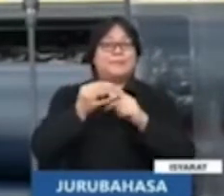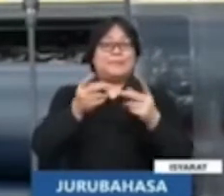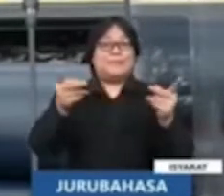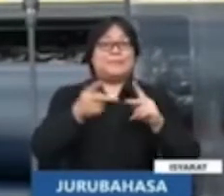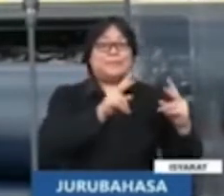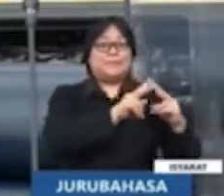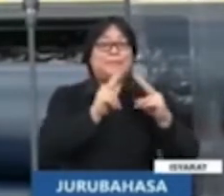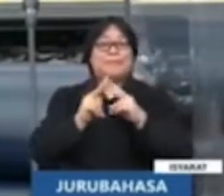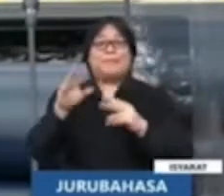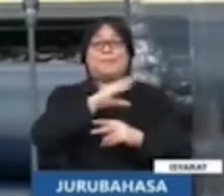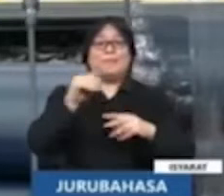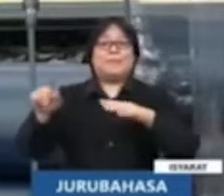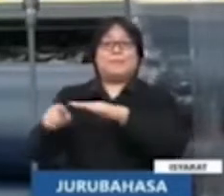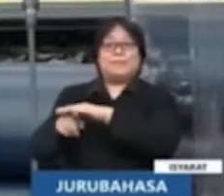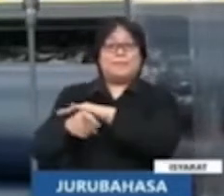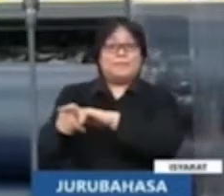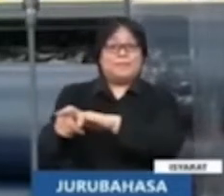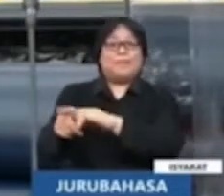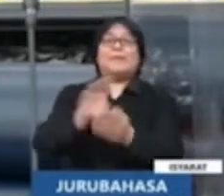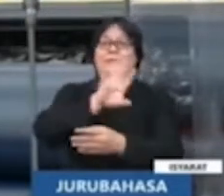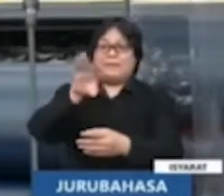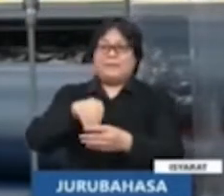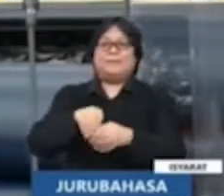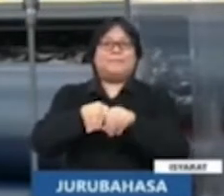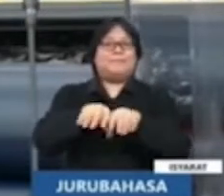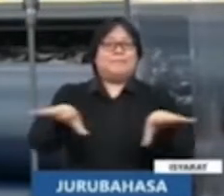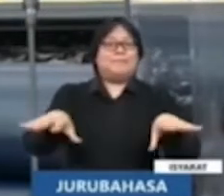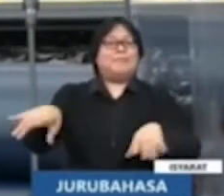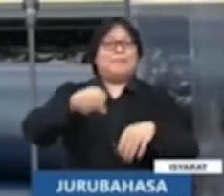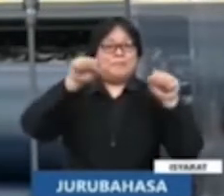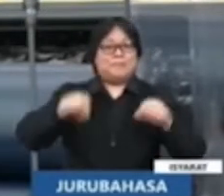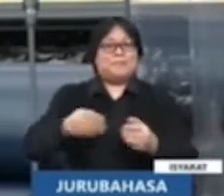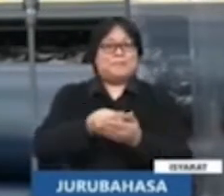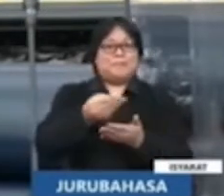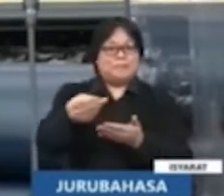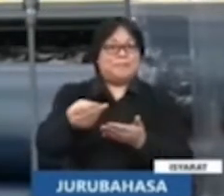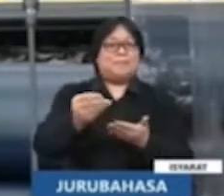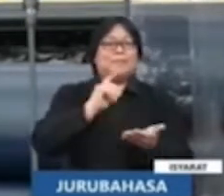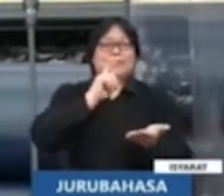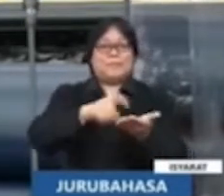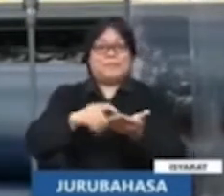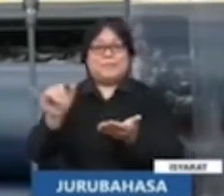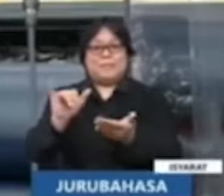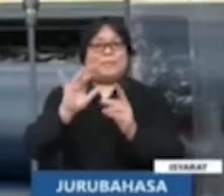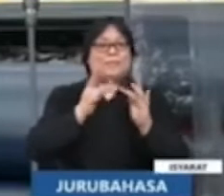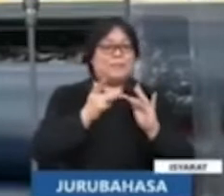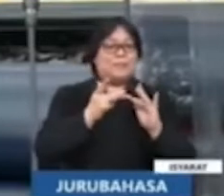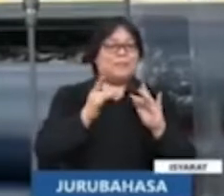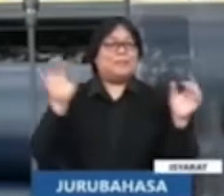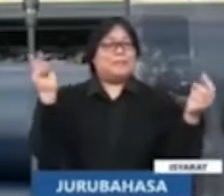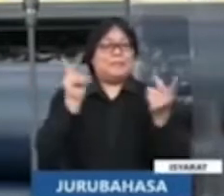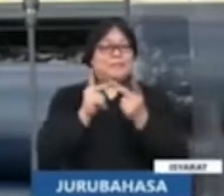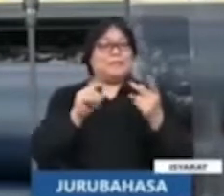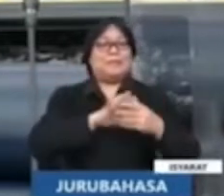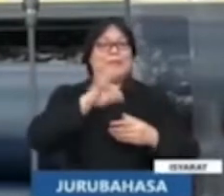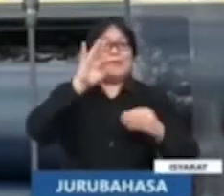kawasan perkampungan dan pedalaman negara. Ini termasuklah liputan luas mampu milik bagi rakyat dari setiap lapisan masyarakat seiring dengan semangat keluarga